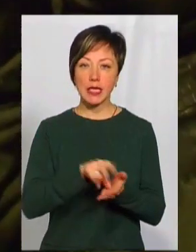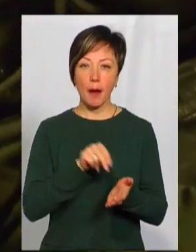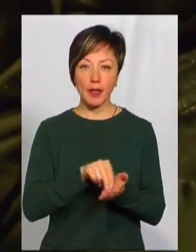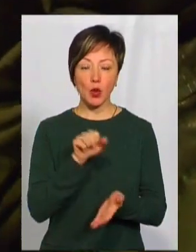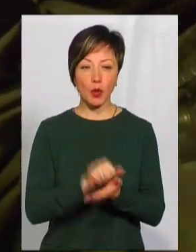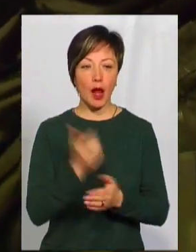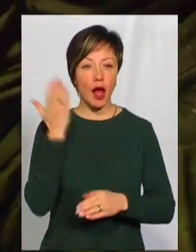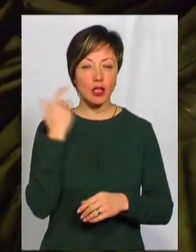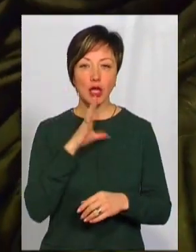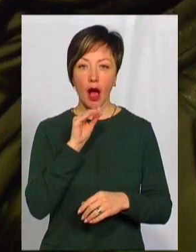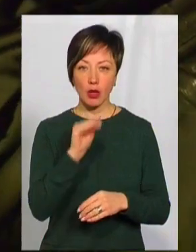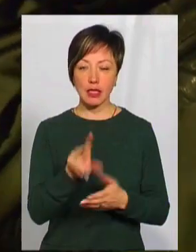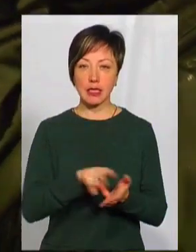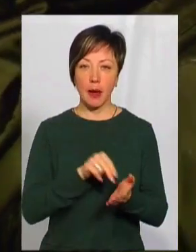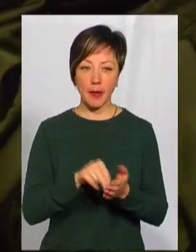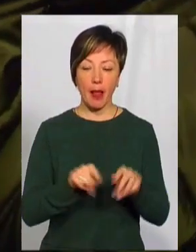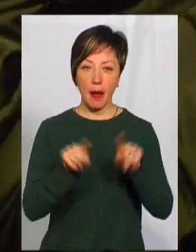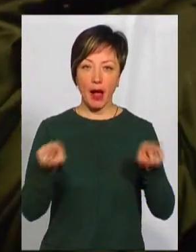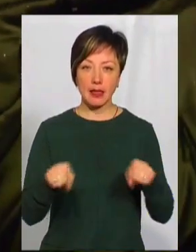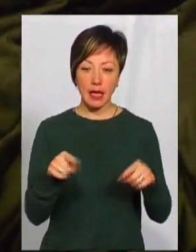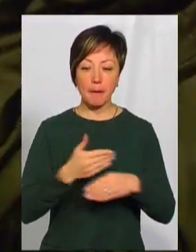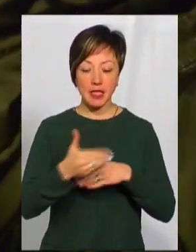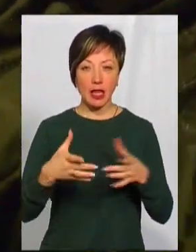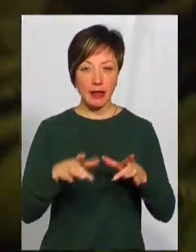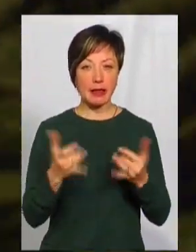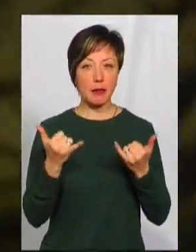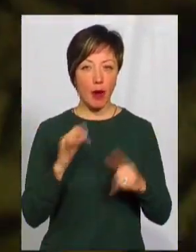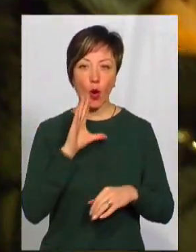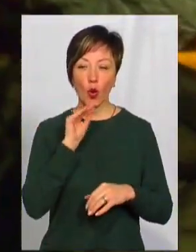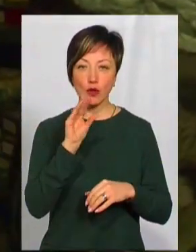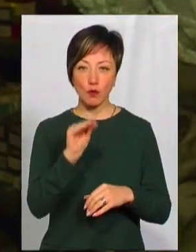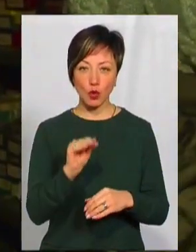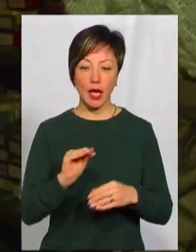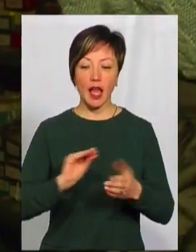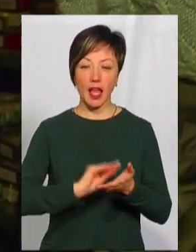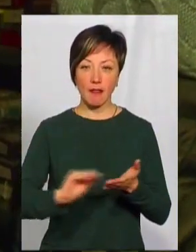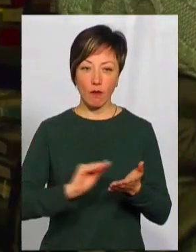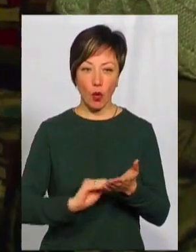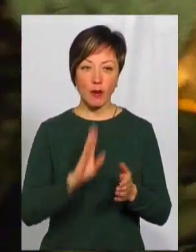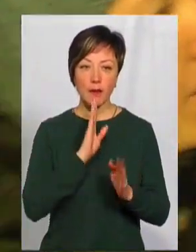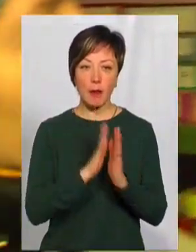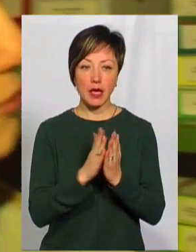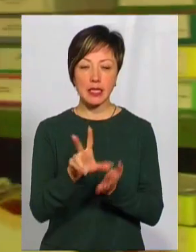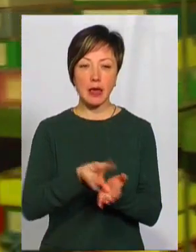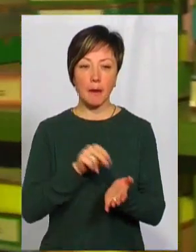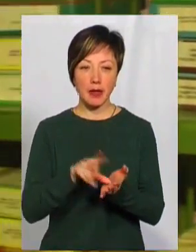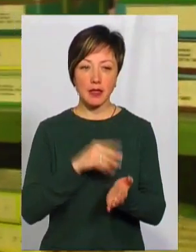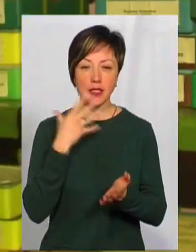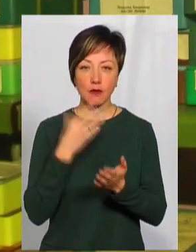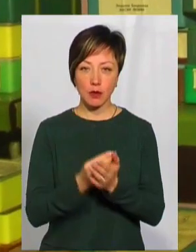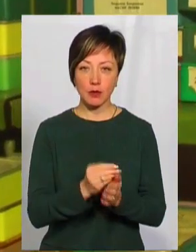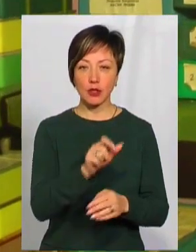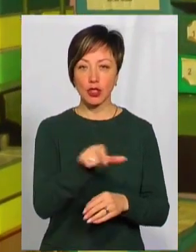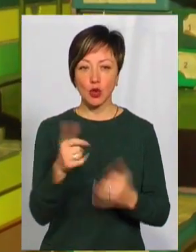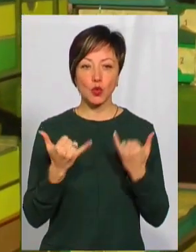були аудіозаписи на касетах та бобінах, пізніше на дисках. Тепер озвучені літературні твори бібліотекарка Валентина Голуб записує своїм читачам на